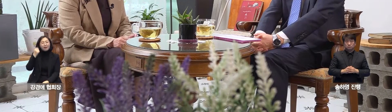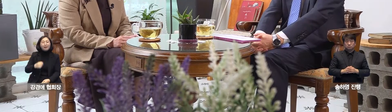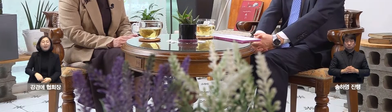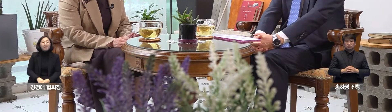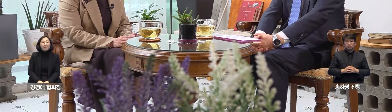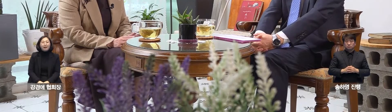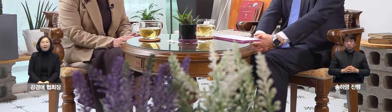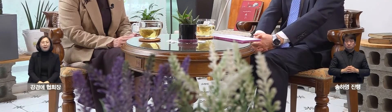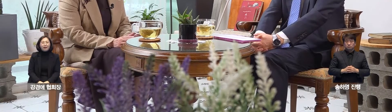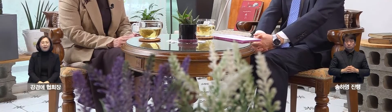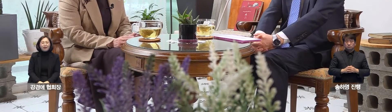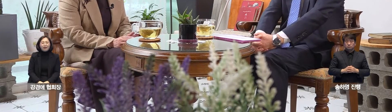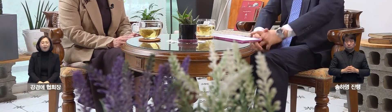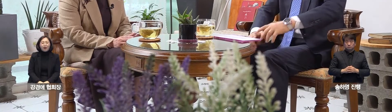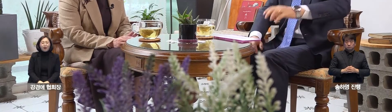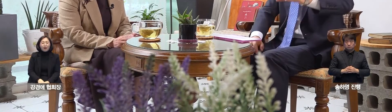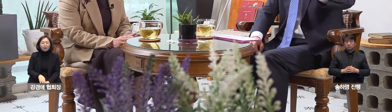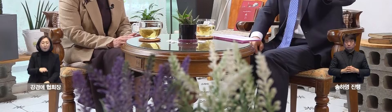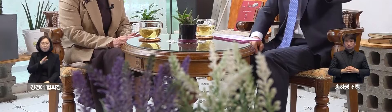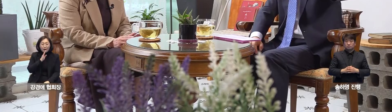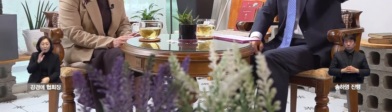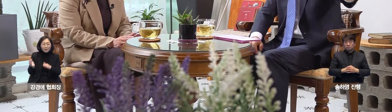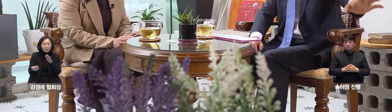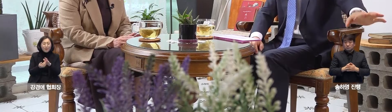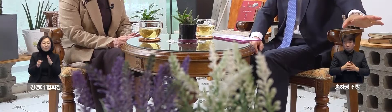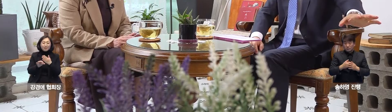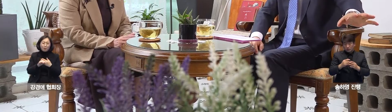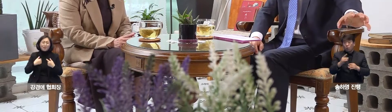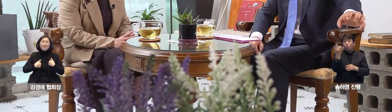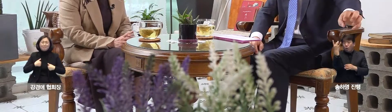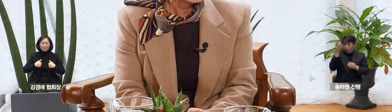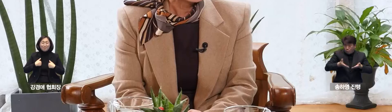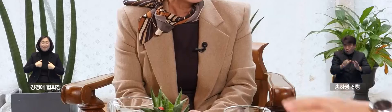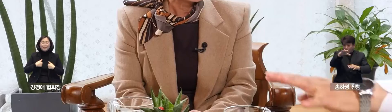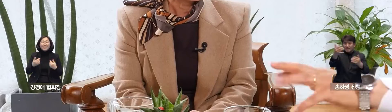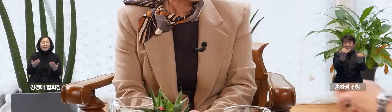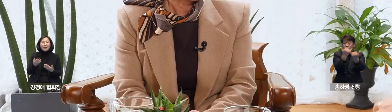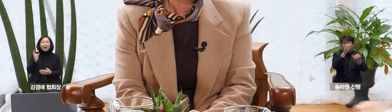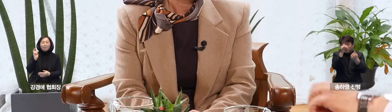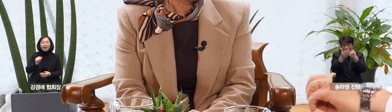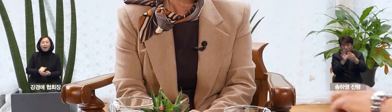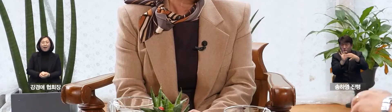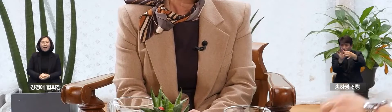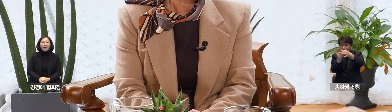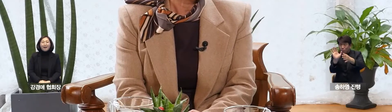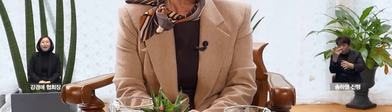굉장히 기쁜 일일 것 같은 생각이 모국에 다 친척들이 있으니까 네, 다 있죠. 연결이 되죠.